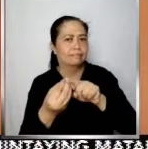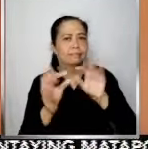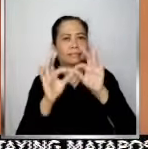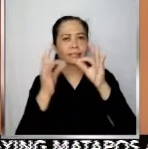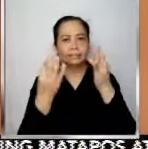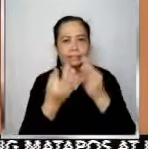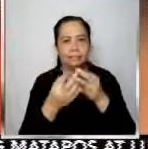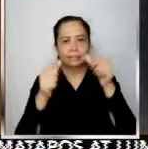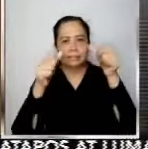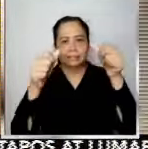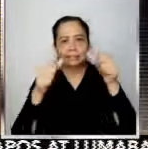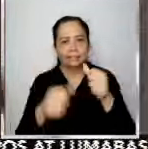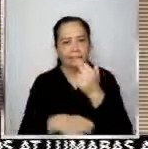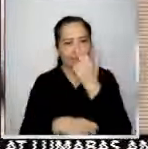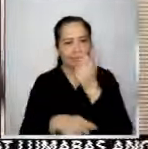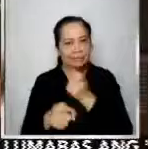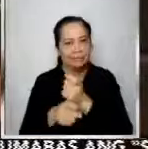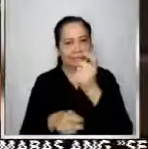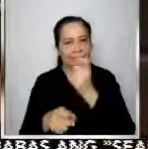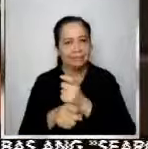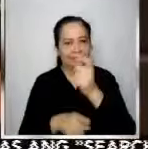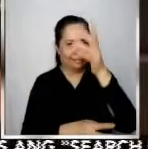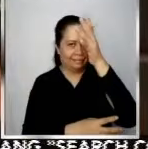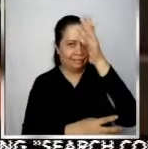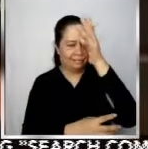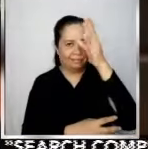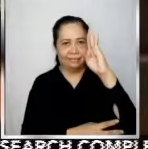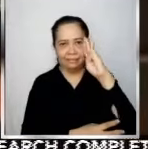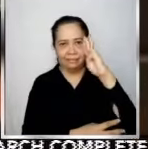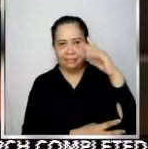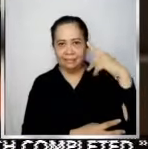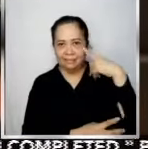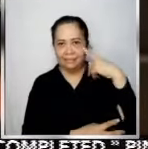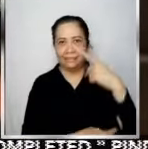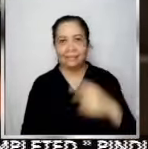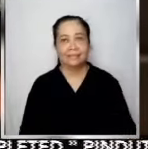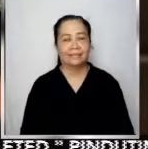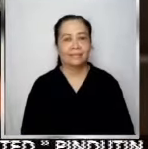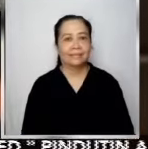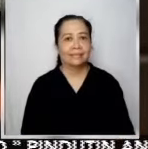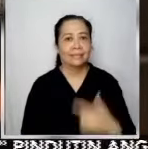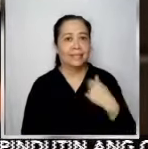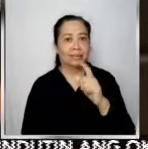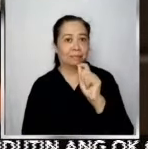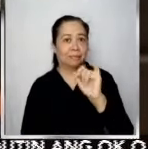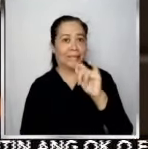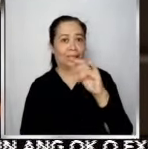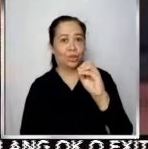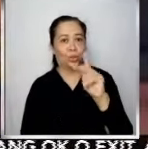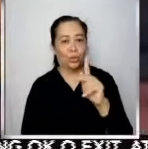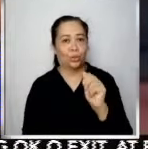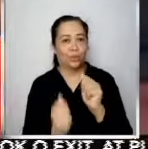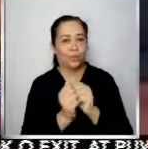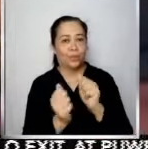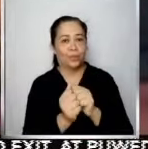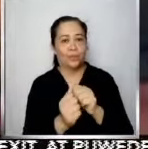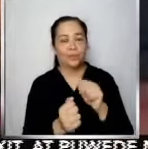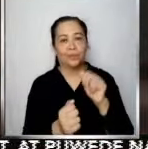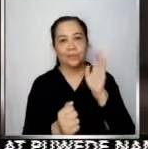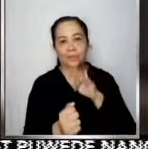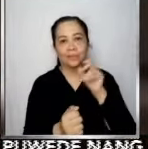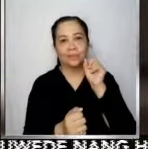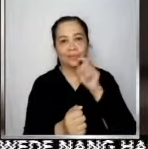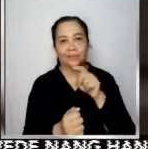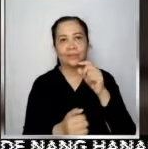Benji Paras. May TikTok pa siya kasama ang mga kapatid na sila Sam at Riley. First guest pa nga